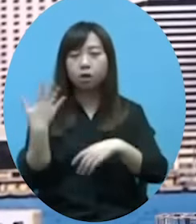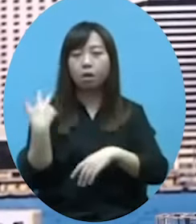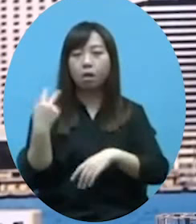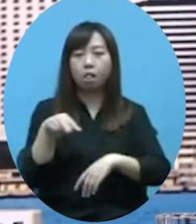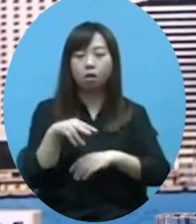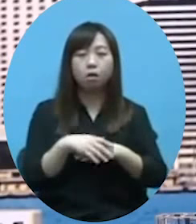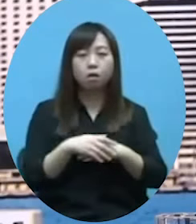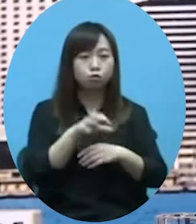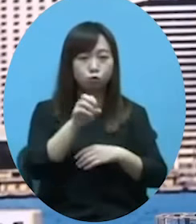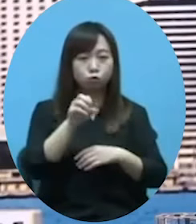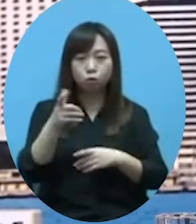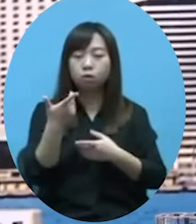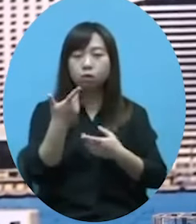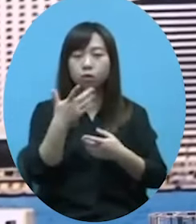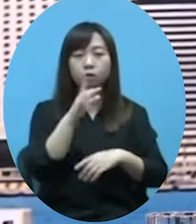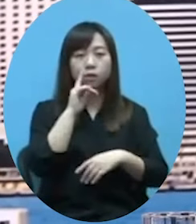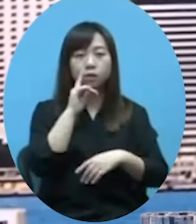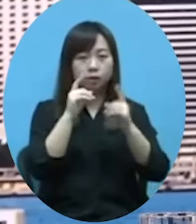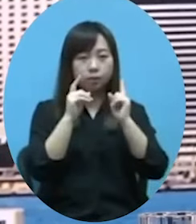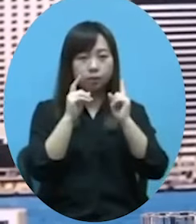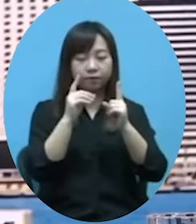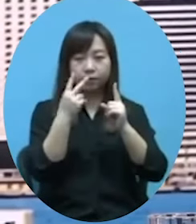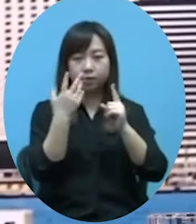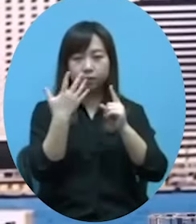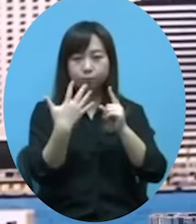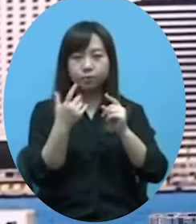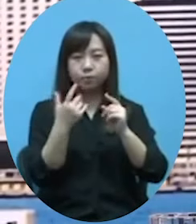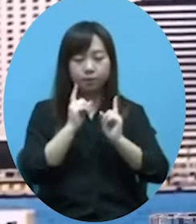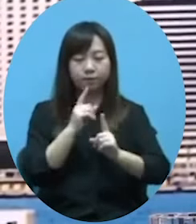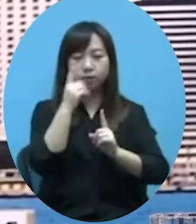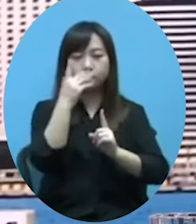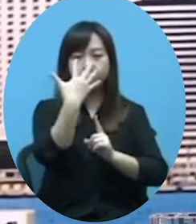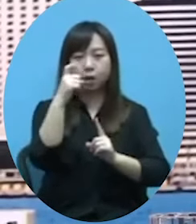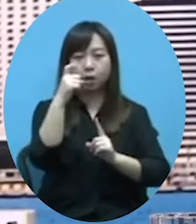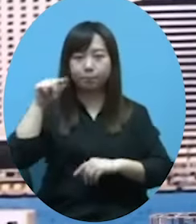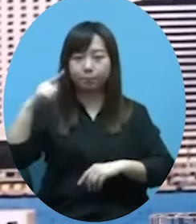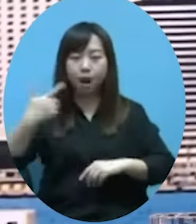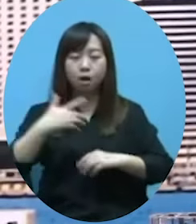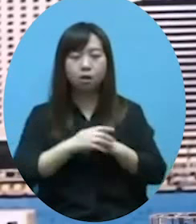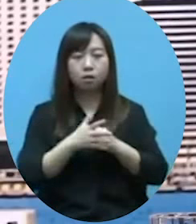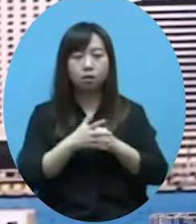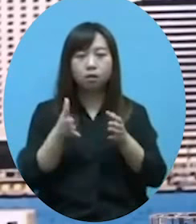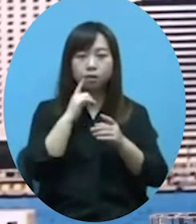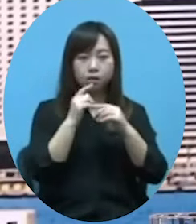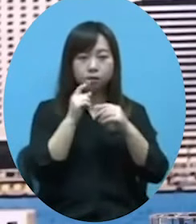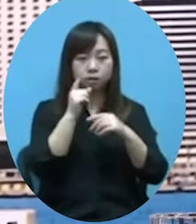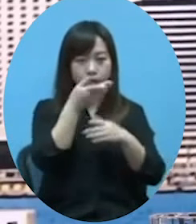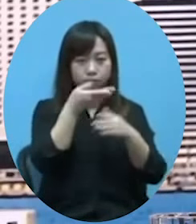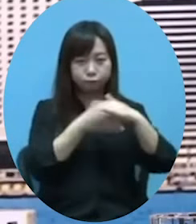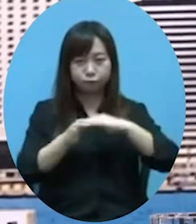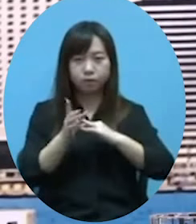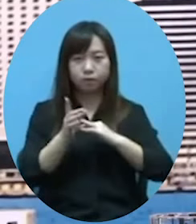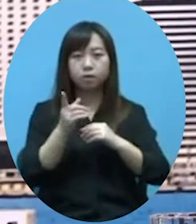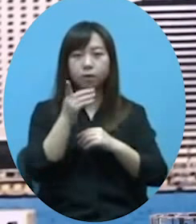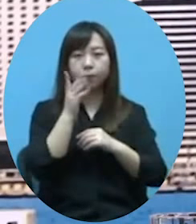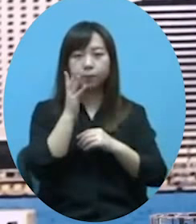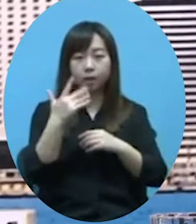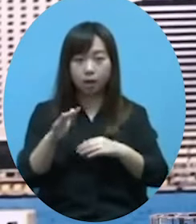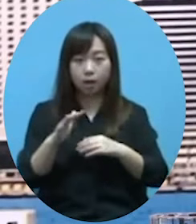使用量是29.8%而負額的病房數目呢是515間使用量是